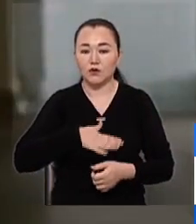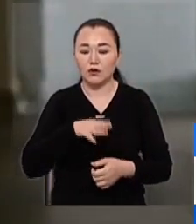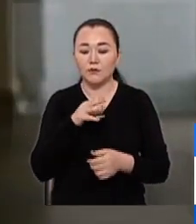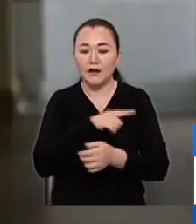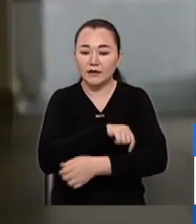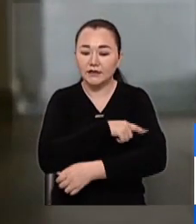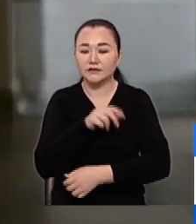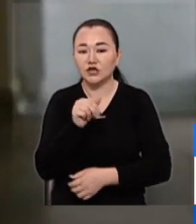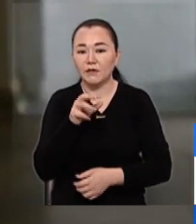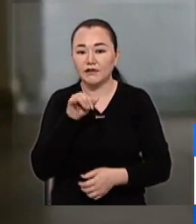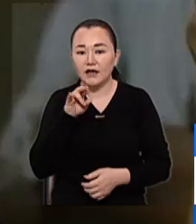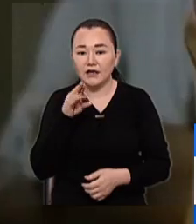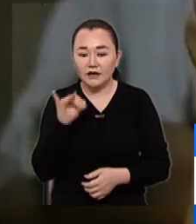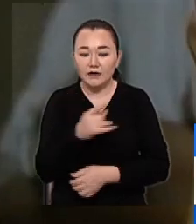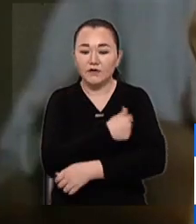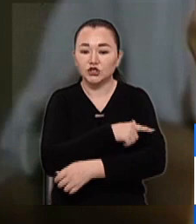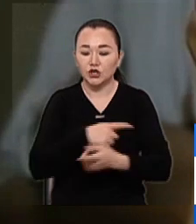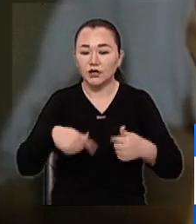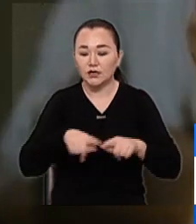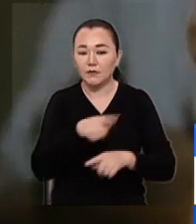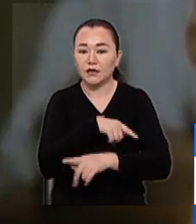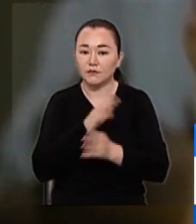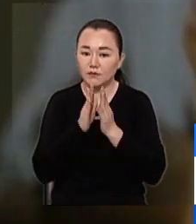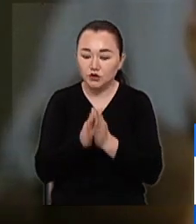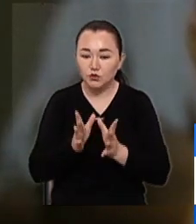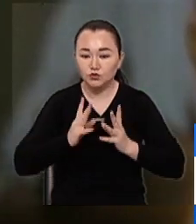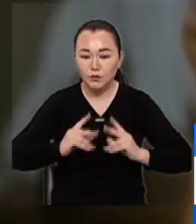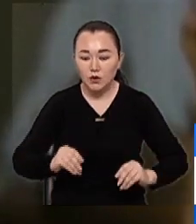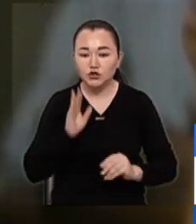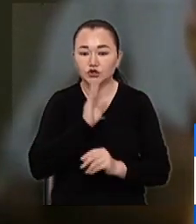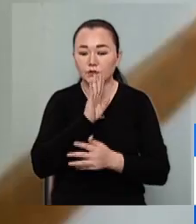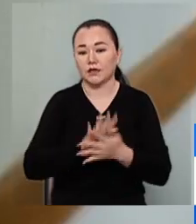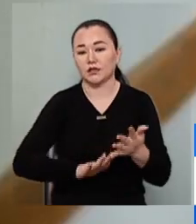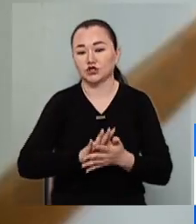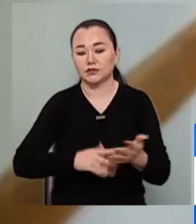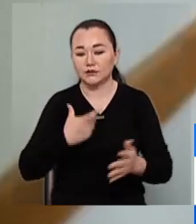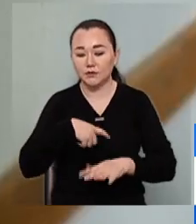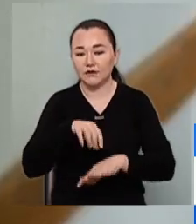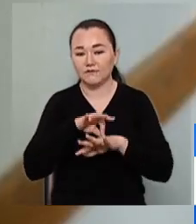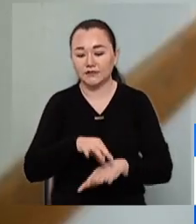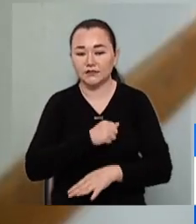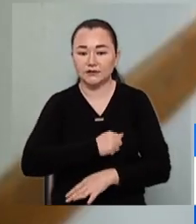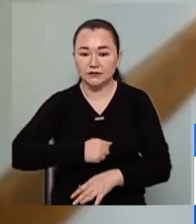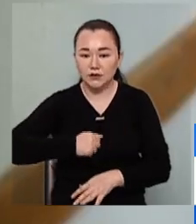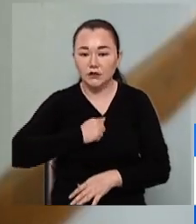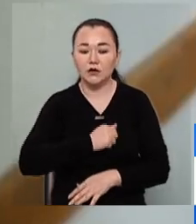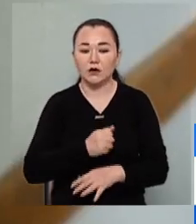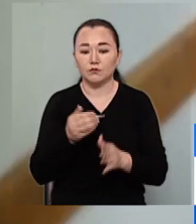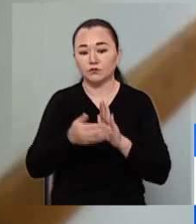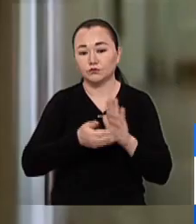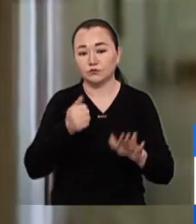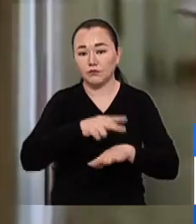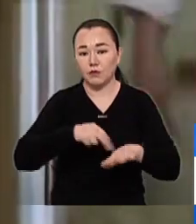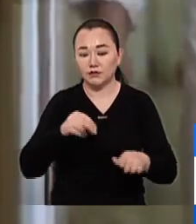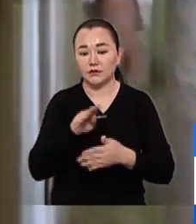шаманаихи медучреждении говорят персонал просил ее успокоиться но женщина продолжала вести себя агрессивно пришлось вызвать